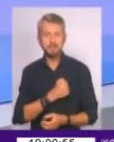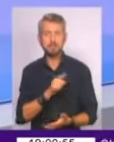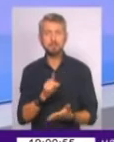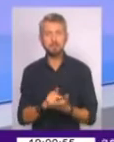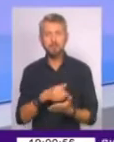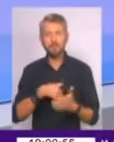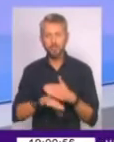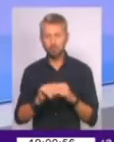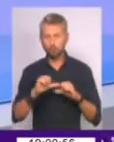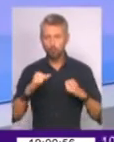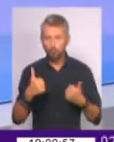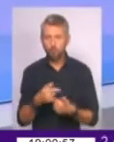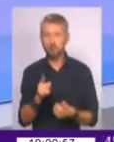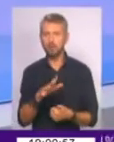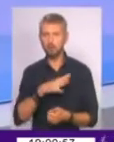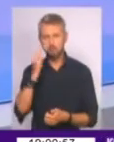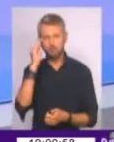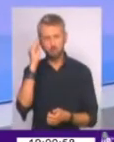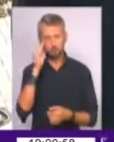підступно розстріляні російськими окупантами.